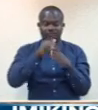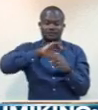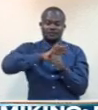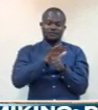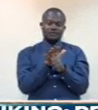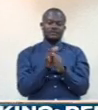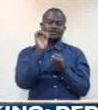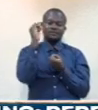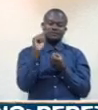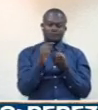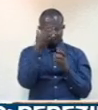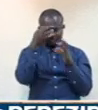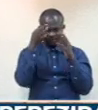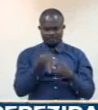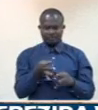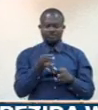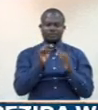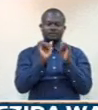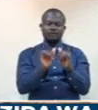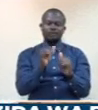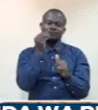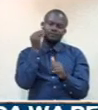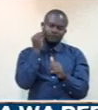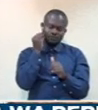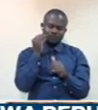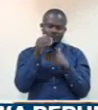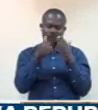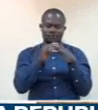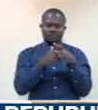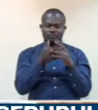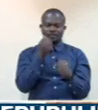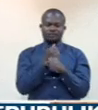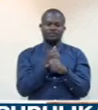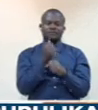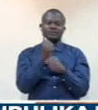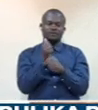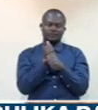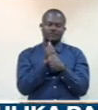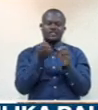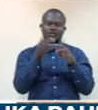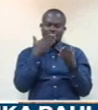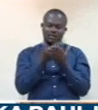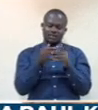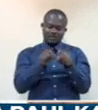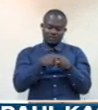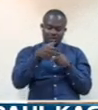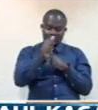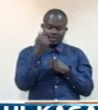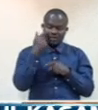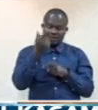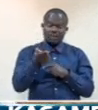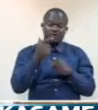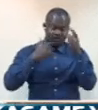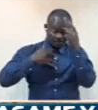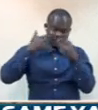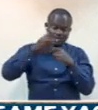yagabanukaga hafashe ikibazo cy'uko tuva mu rugo dutangira gukora imirimo igenda neza ariko nkuko wabibonye ubwo iyi ndwara yagendaga